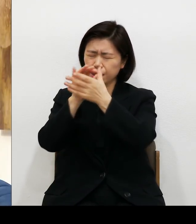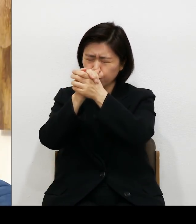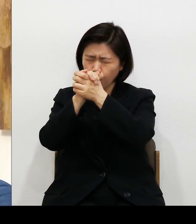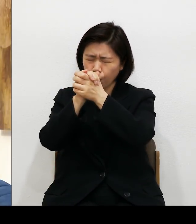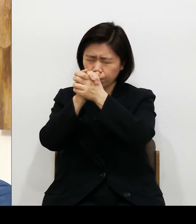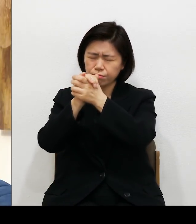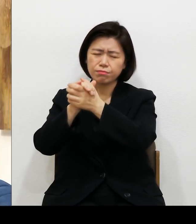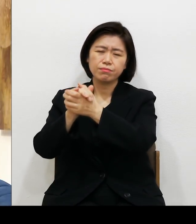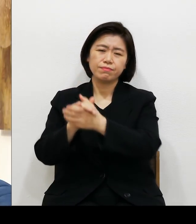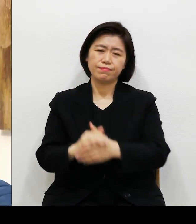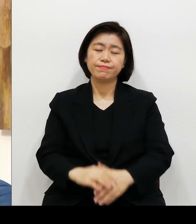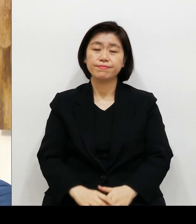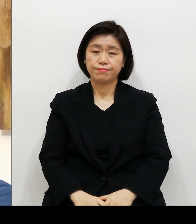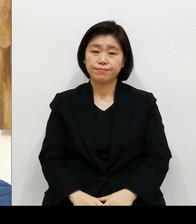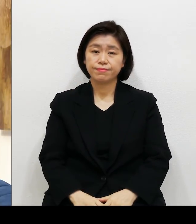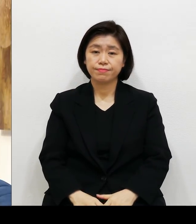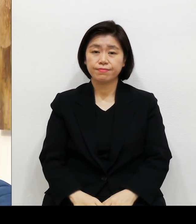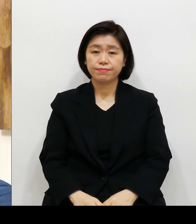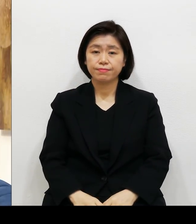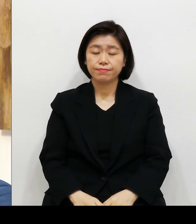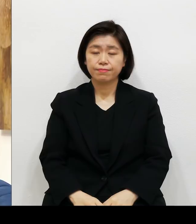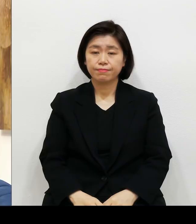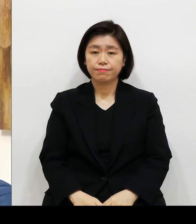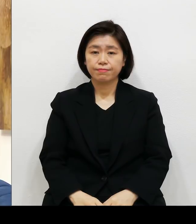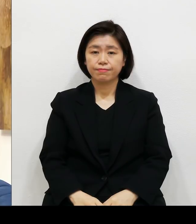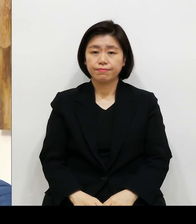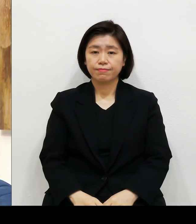그러다 보니까 아침이 되더라고요. 그러다 보니까